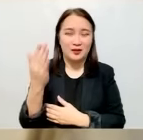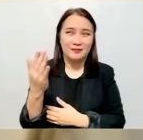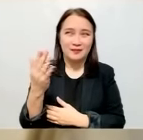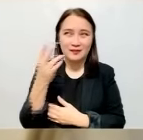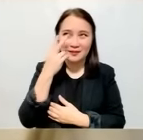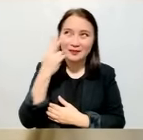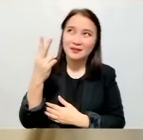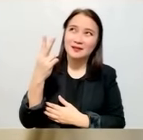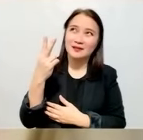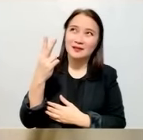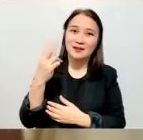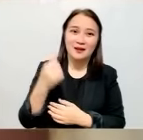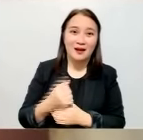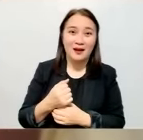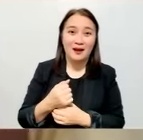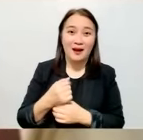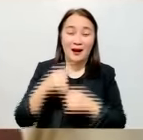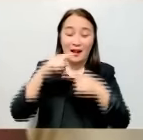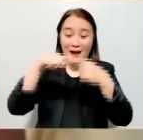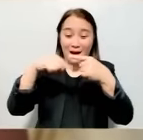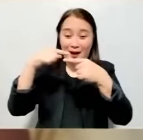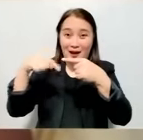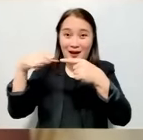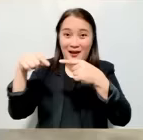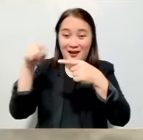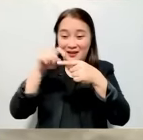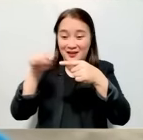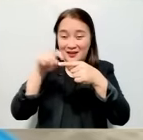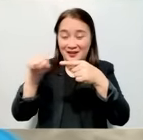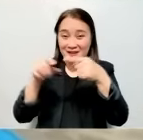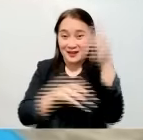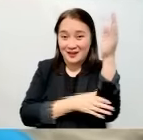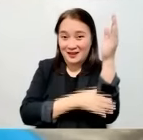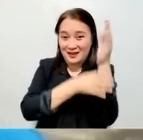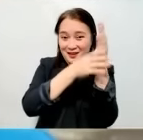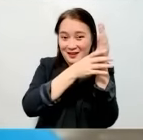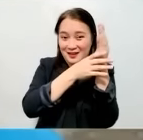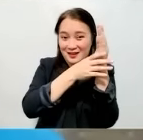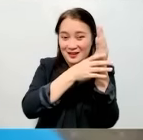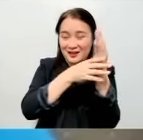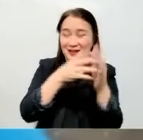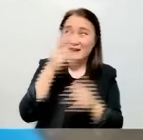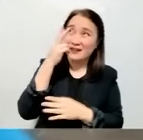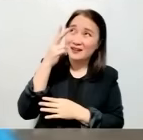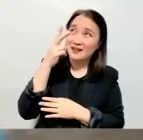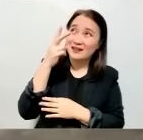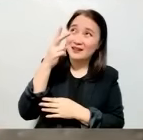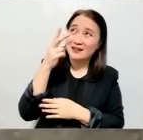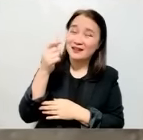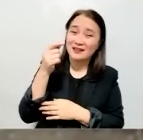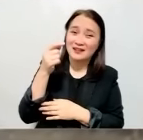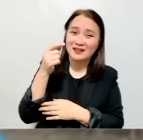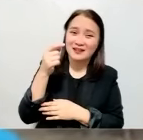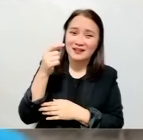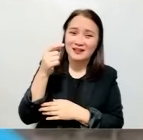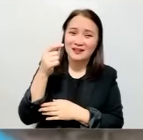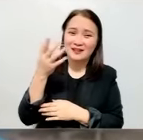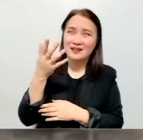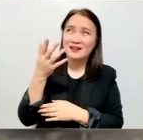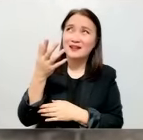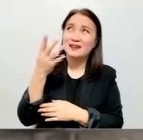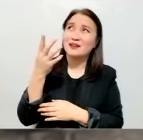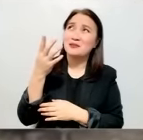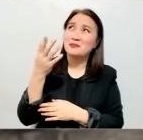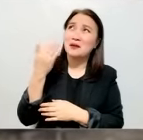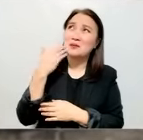yung ahas na nakapulupot sa transformer. Nakalambitin na yung ulo. Akala namin patay na. Mm-mm.